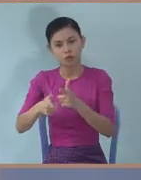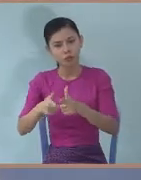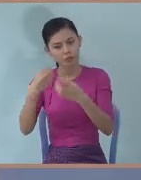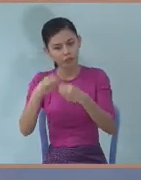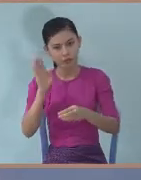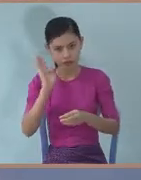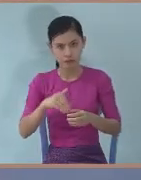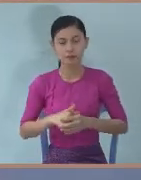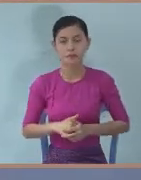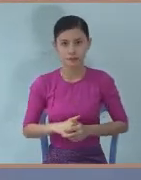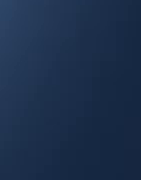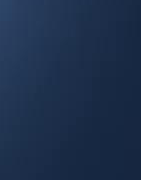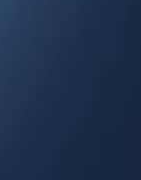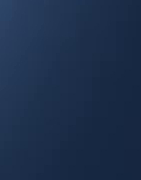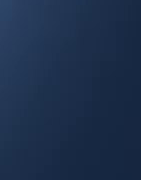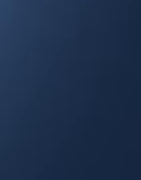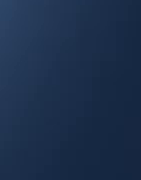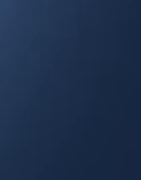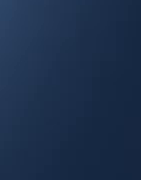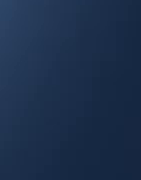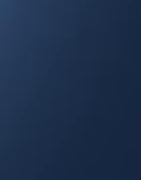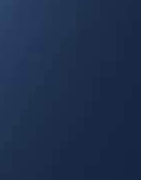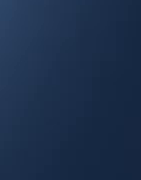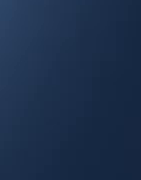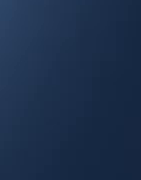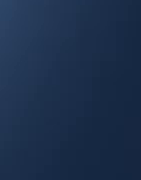များကြီးကြီးရဲ့ကျွန်တော်တို့လည်းပြောပြပ